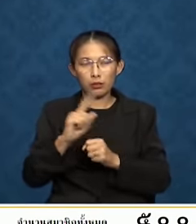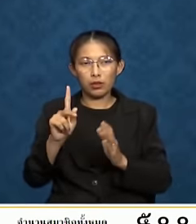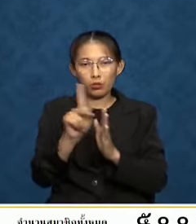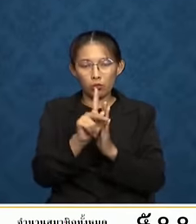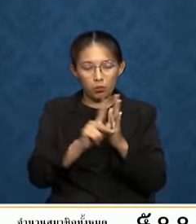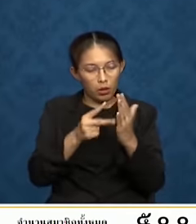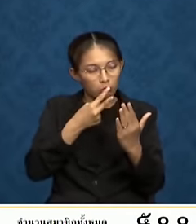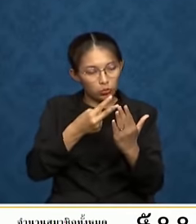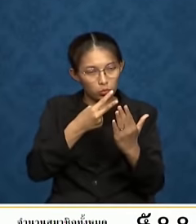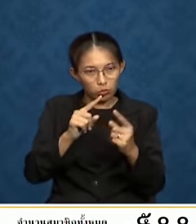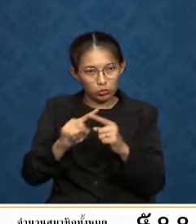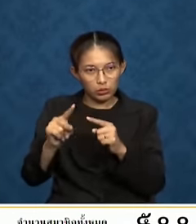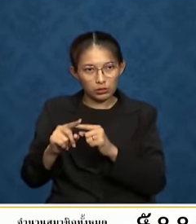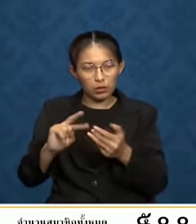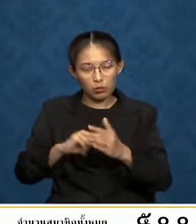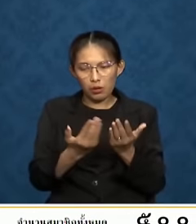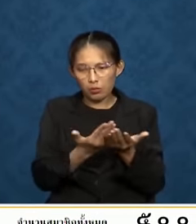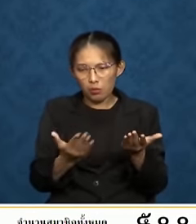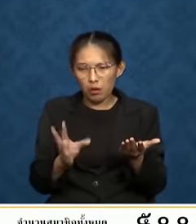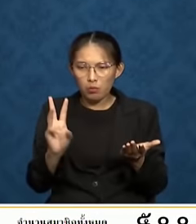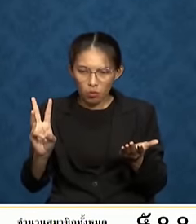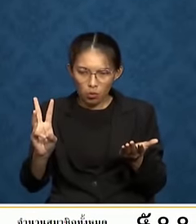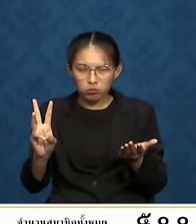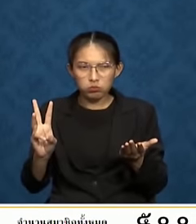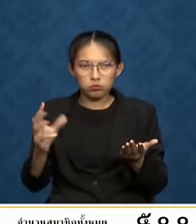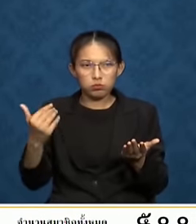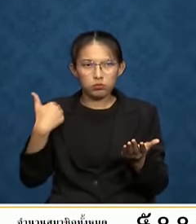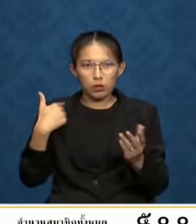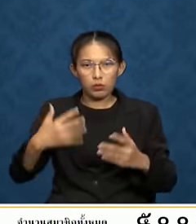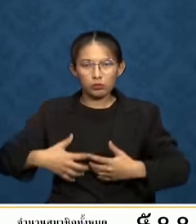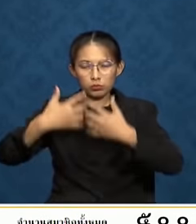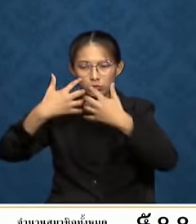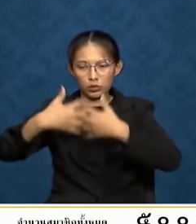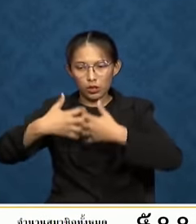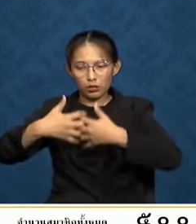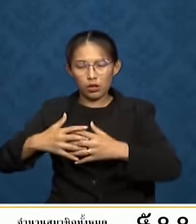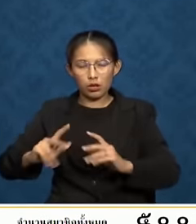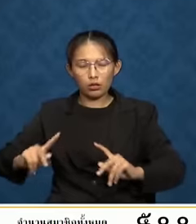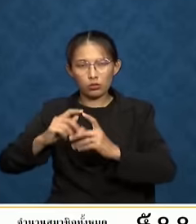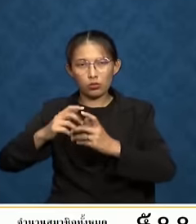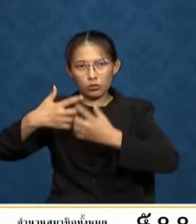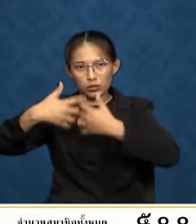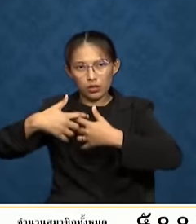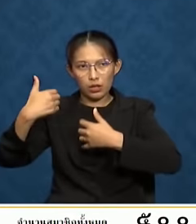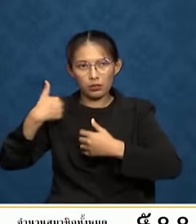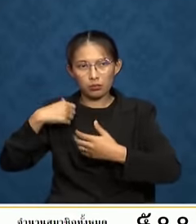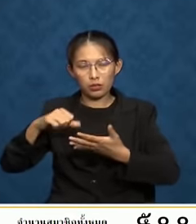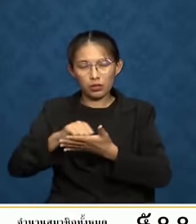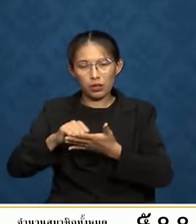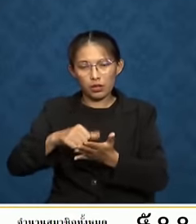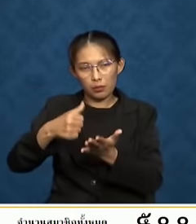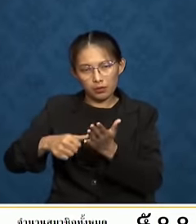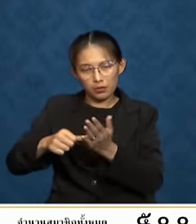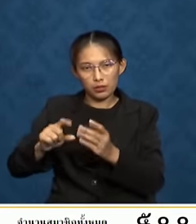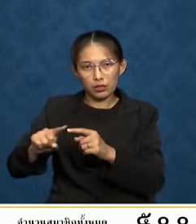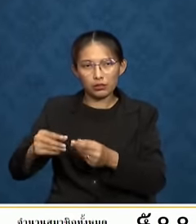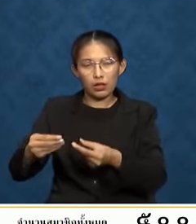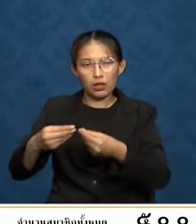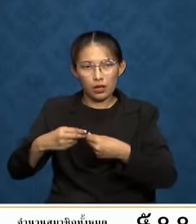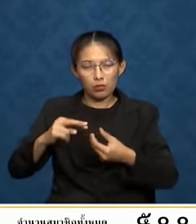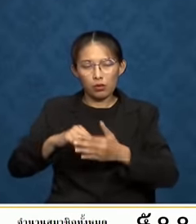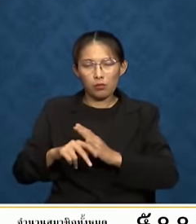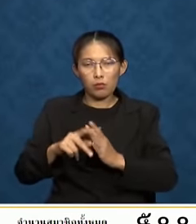ดูอย่างน้อยๆ 6ฉบับกระทรวงกระทรวงอุตสาหกรรมด้วยท่านรัฐมนตรีอุตสาหกรรมเนี่ยท่านก็แก้เรื่องภาษีให้เราก็จะ